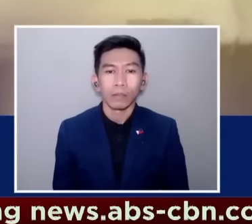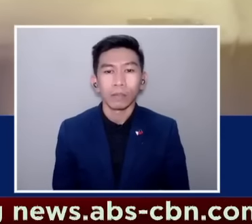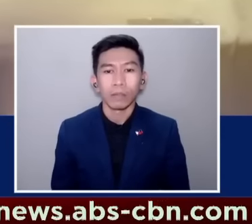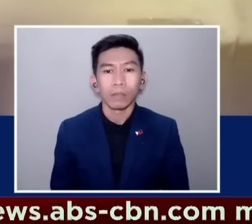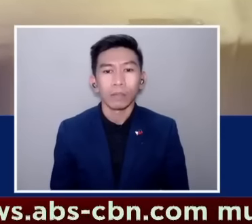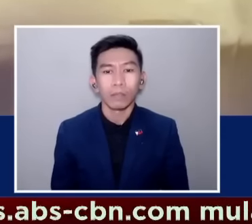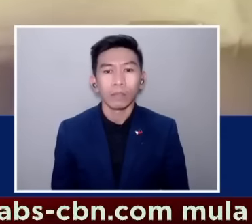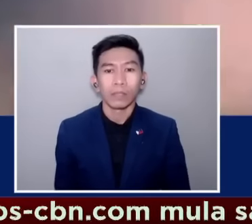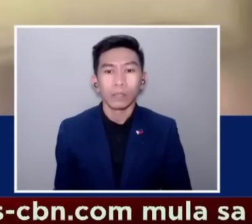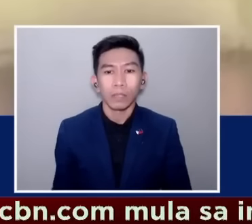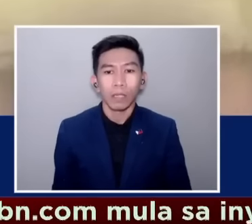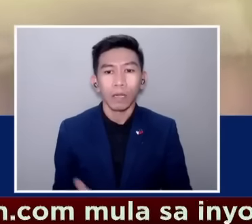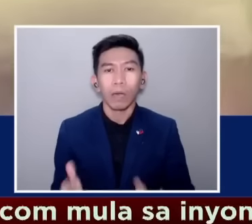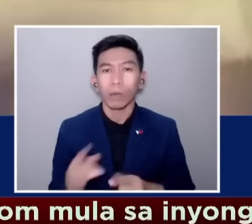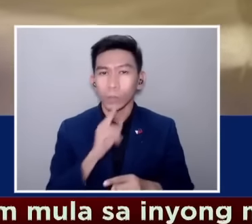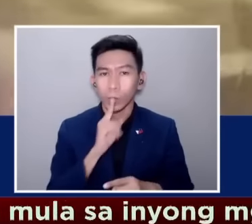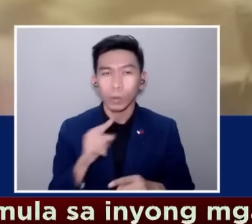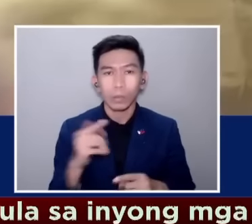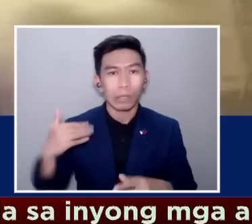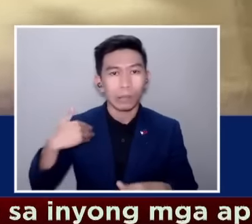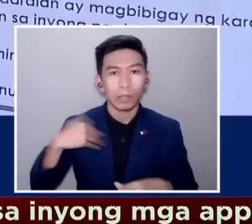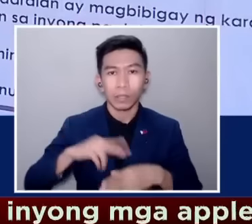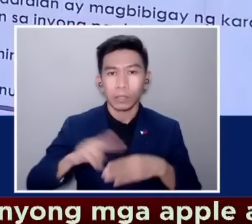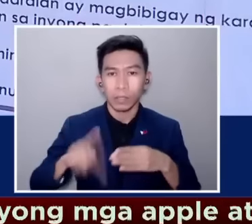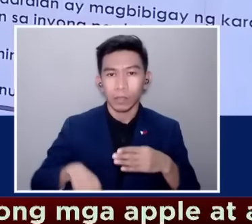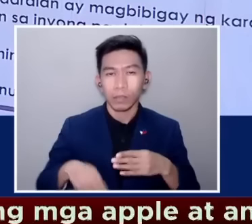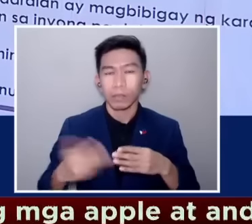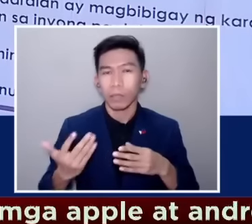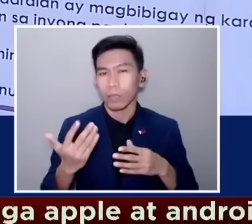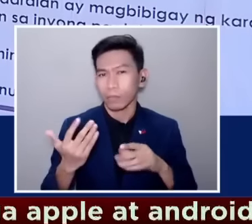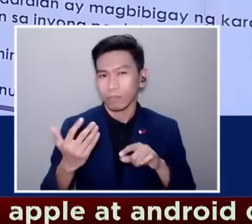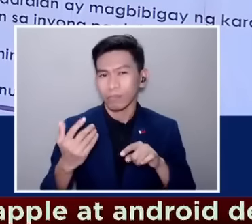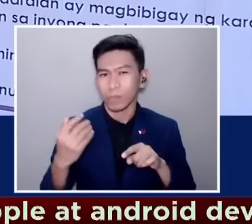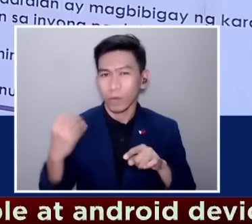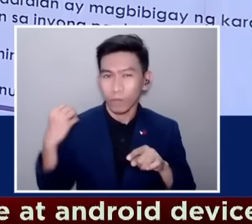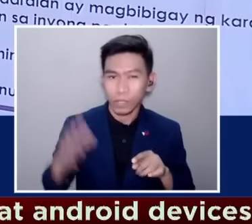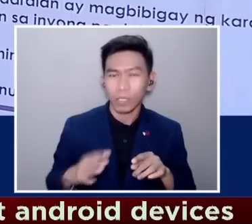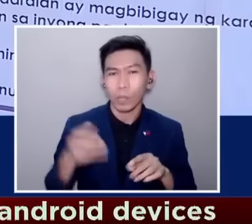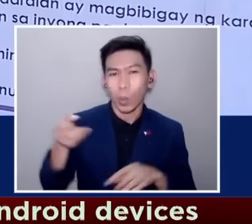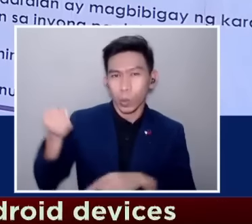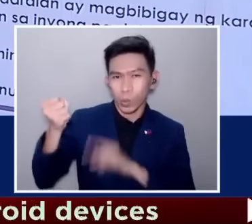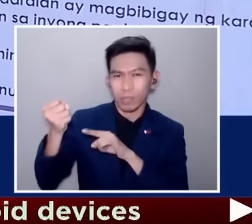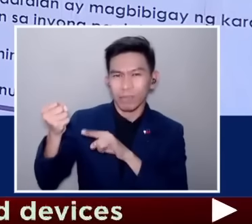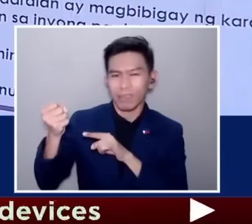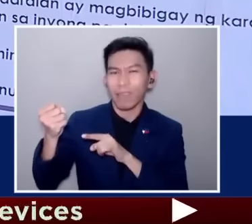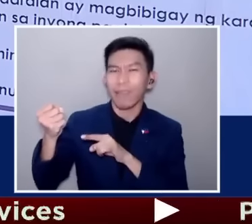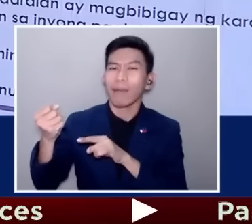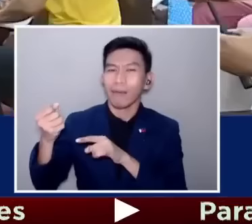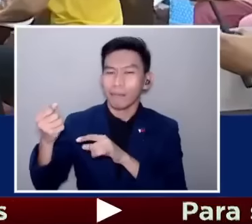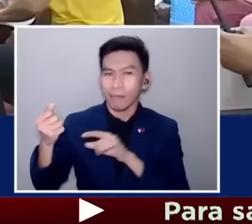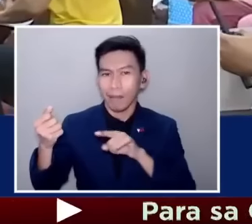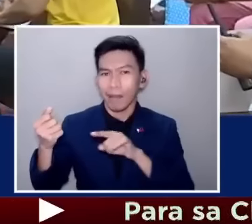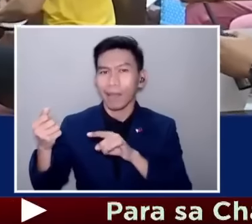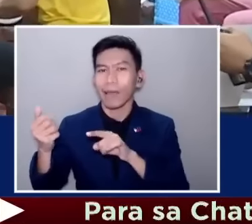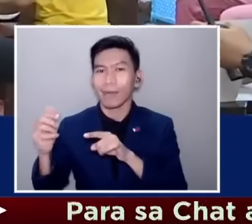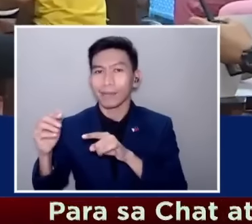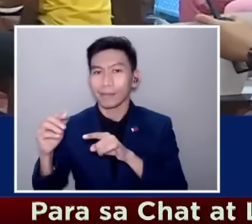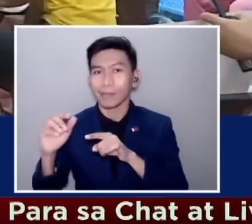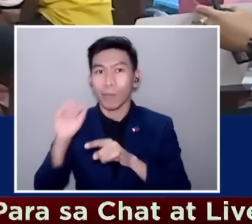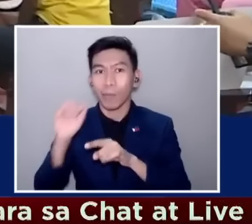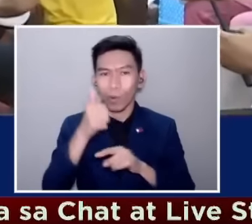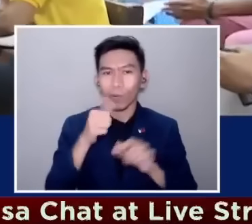at provincial boards of canvassers, nagsuspende na muna sila ng sesyon hanggang 1 p.m. bukas. Sesyon lang ang sinuspende, aliliwanagin ko yan. Hindi